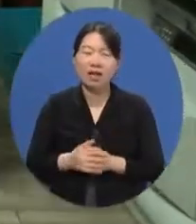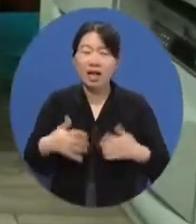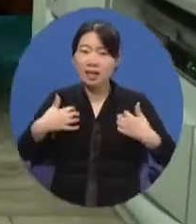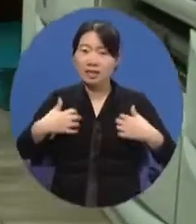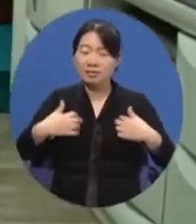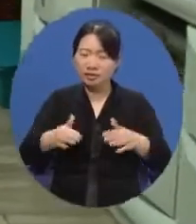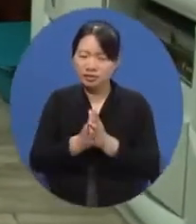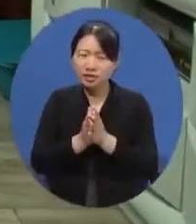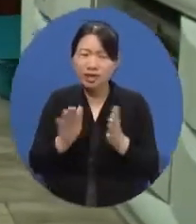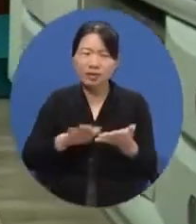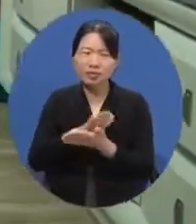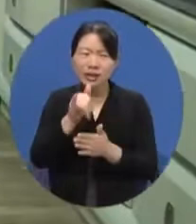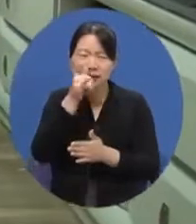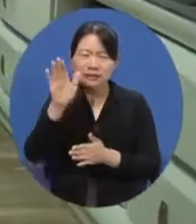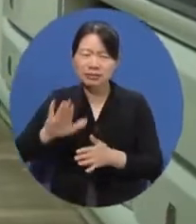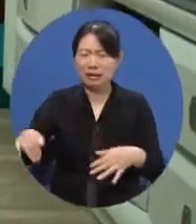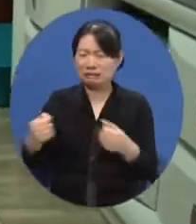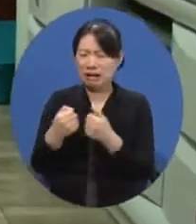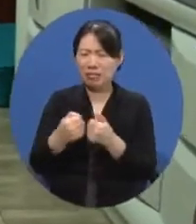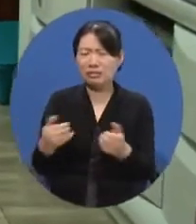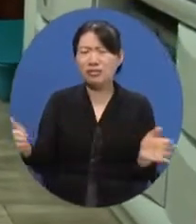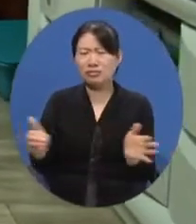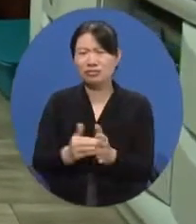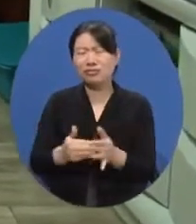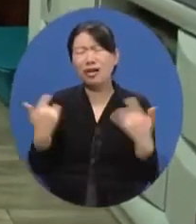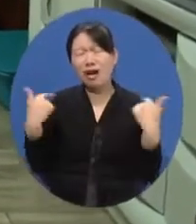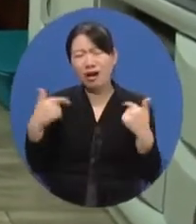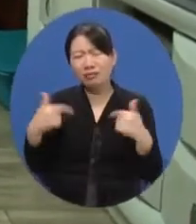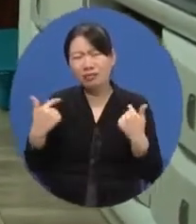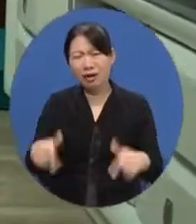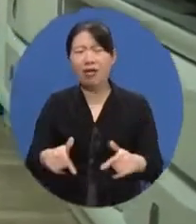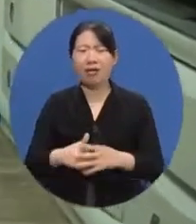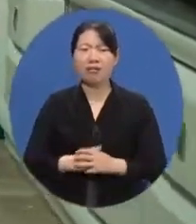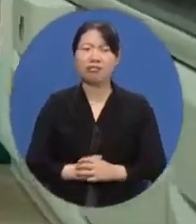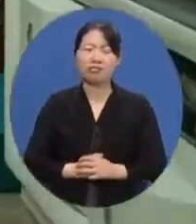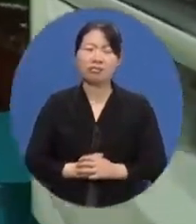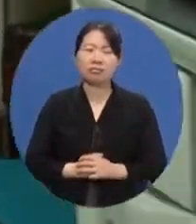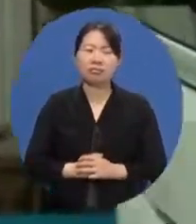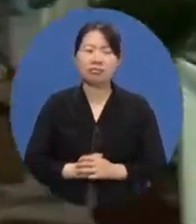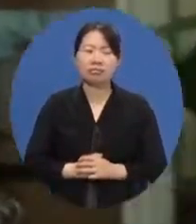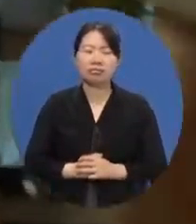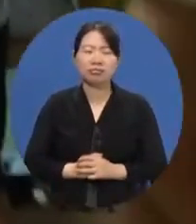재미있게 시작한 놀이가 싸움으로 끝나버리기 일쑤라는데요.